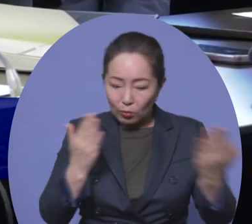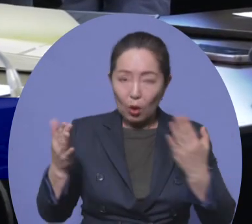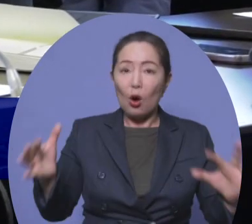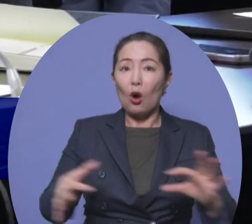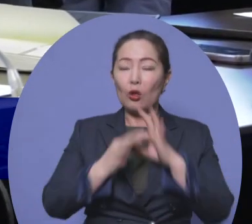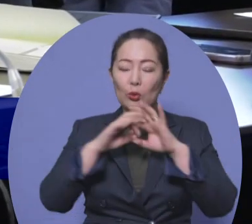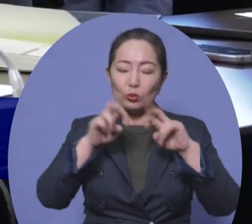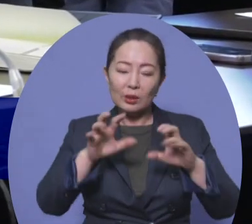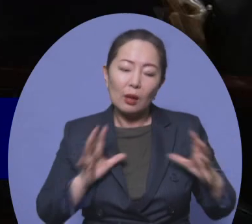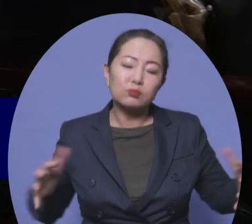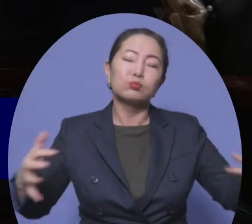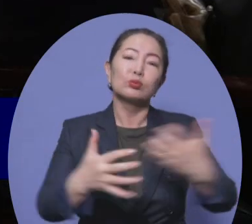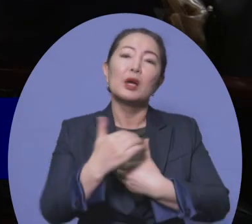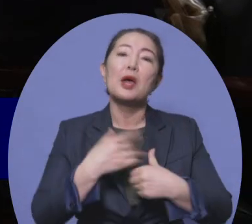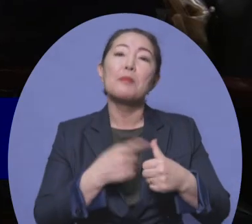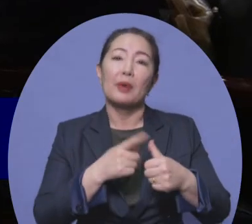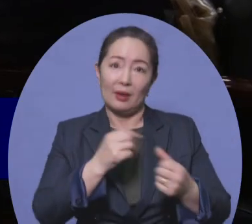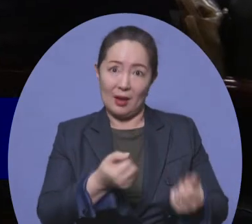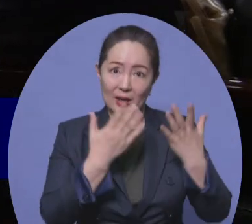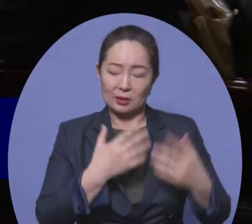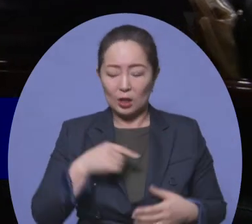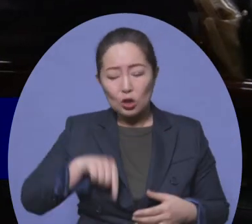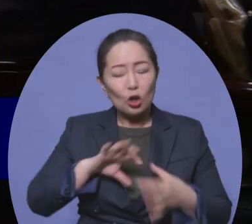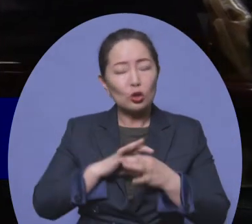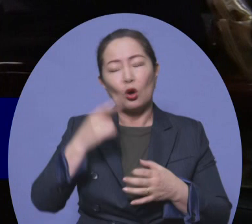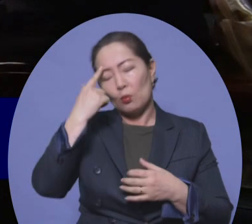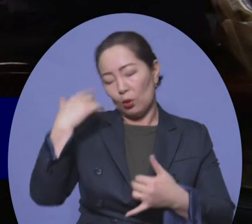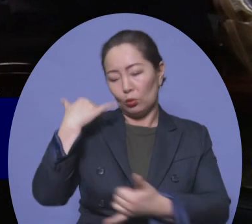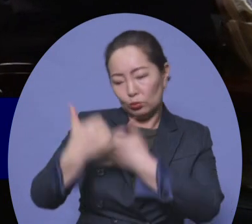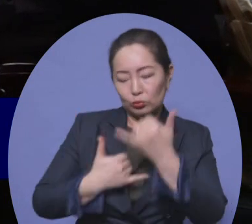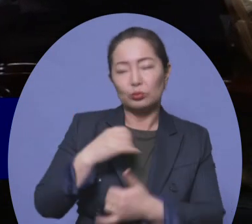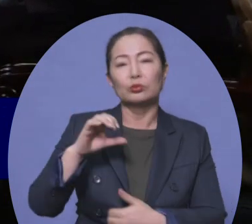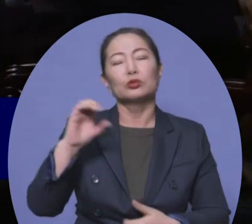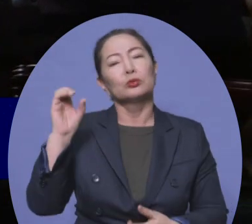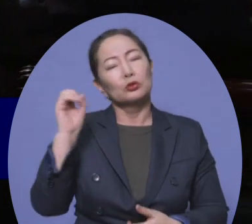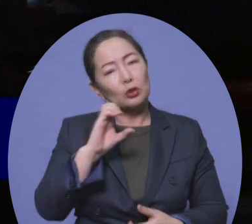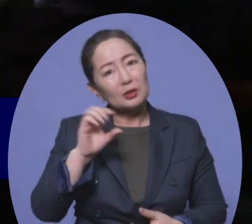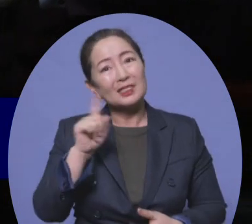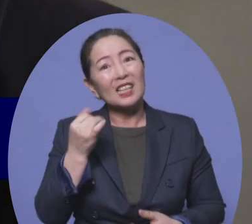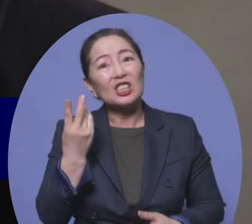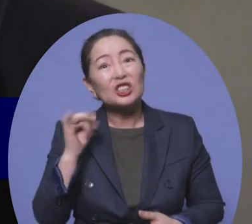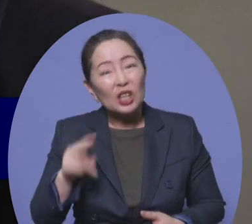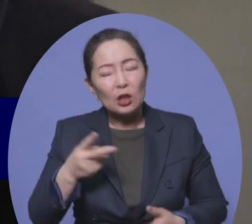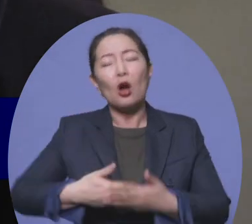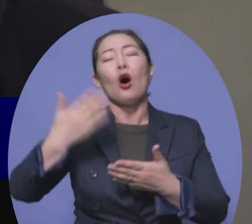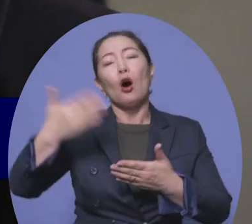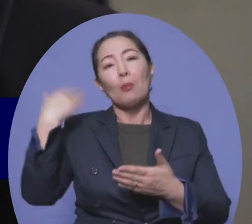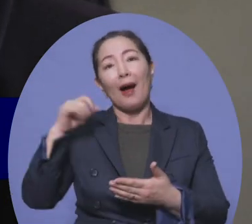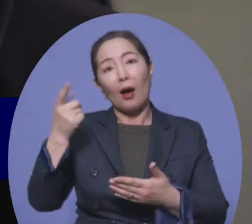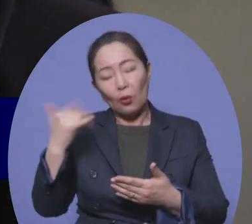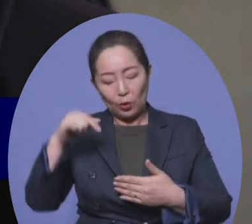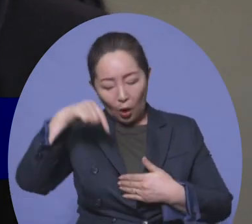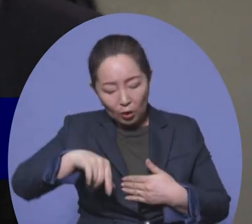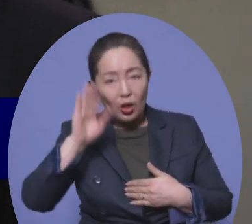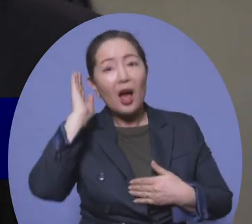судалгааны хамар хүрээг тогтоожээ. За үүнд монголчуудын уламжлал ёс заншлыг өнгөрсөн ба одоо ахуй соёлыг өнгөрсөн